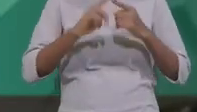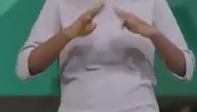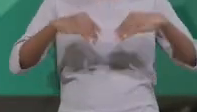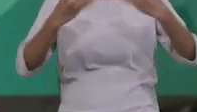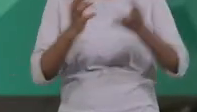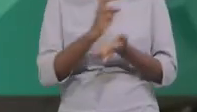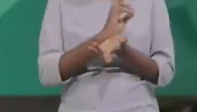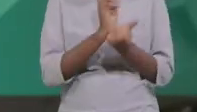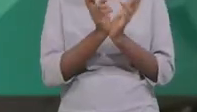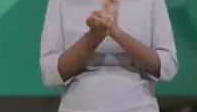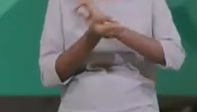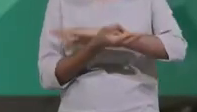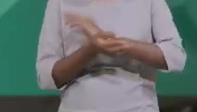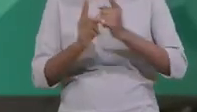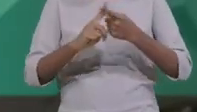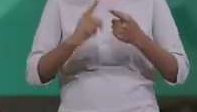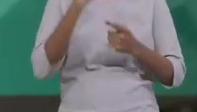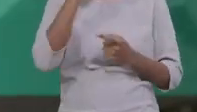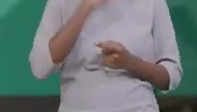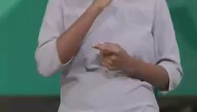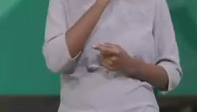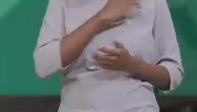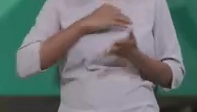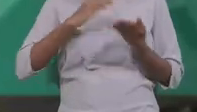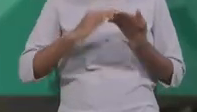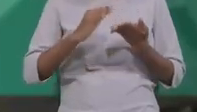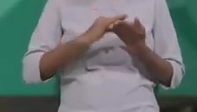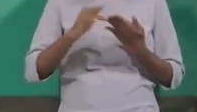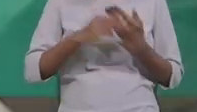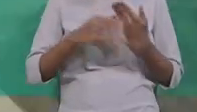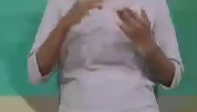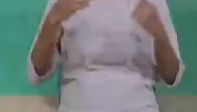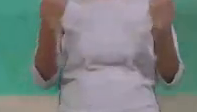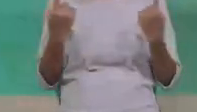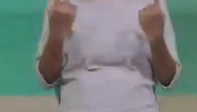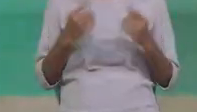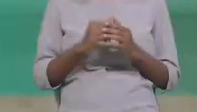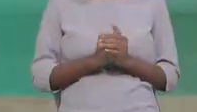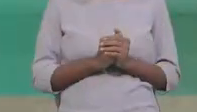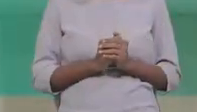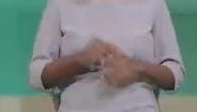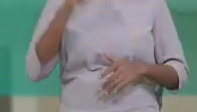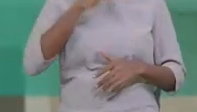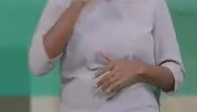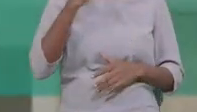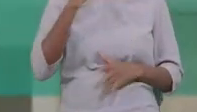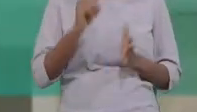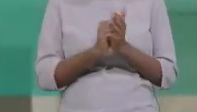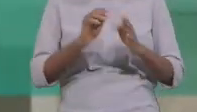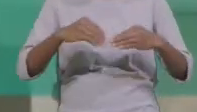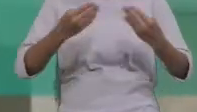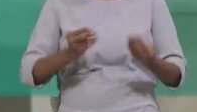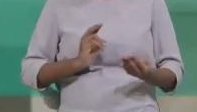On dit dans le verset 30 que vous avez tué en le pendant au bois. Dieu l'a élevé par sa droite comme prince et sauveur pour donner à Israël